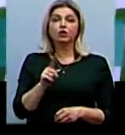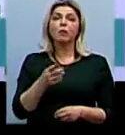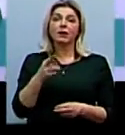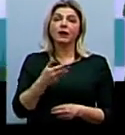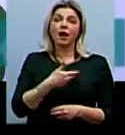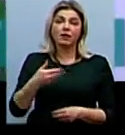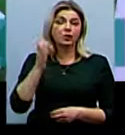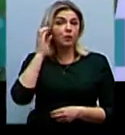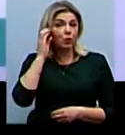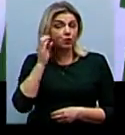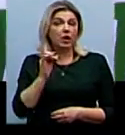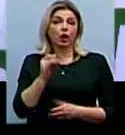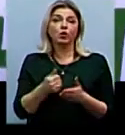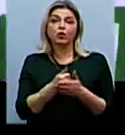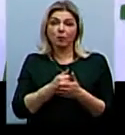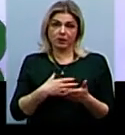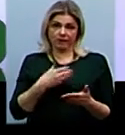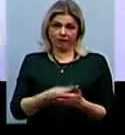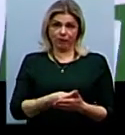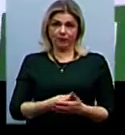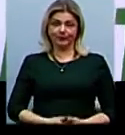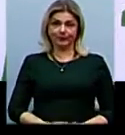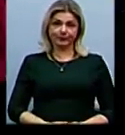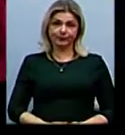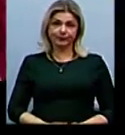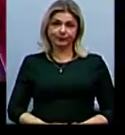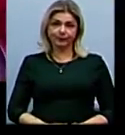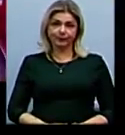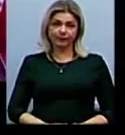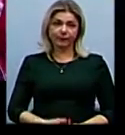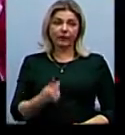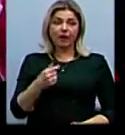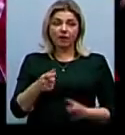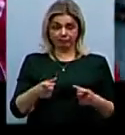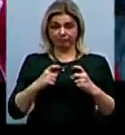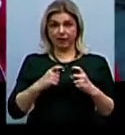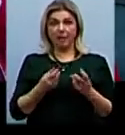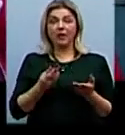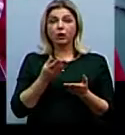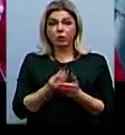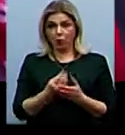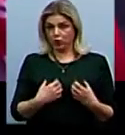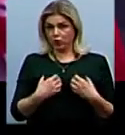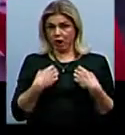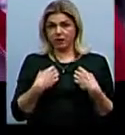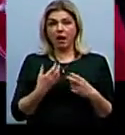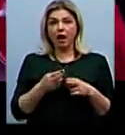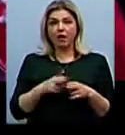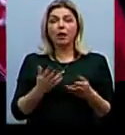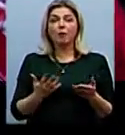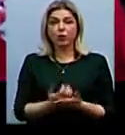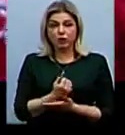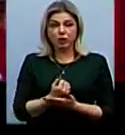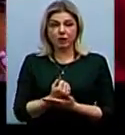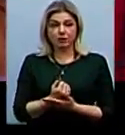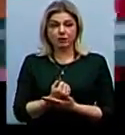нас прислуховувалися і добитися свого. Там прийшли платіжки. Це ужасно. Це виходить, що за до